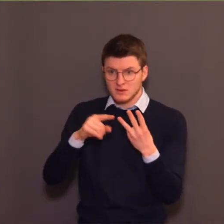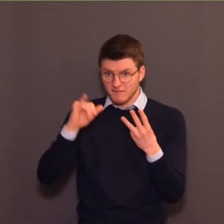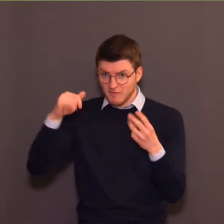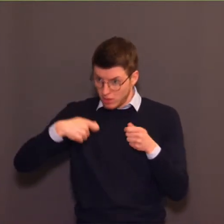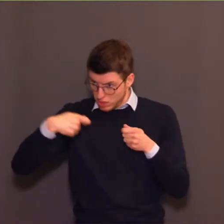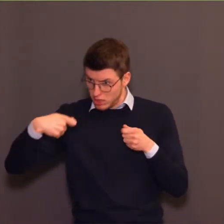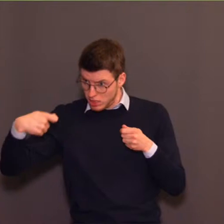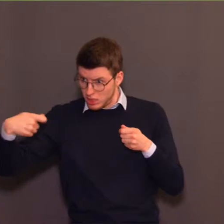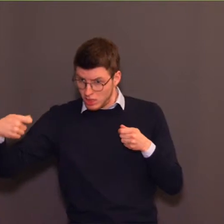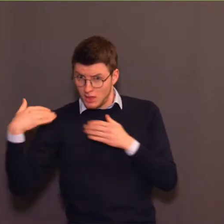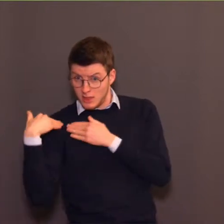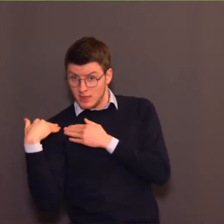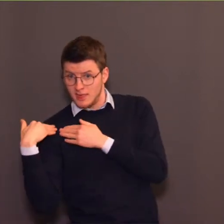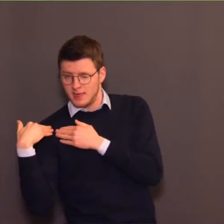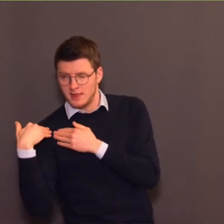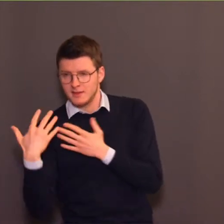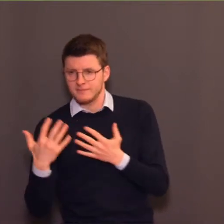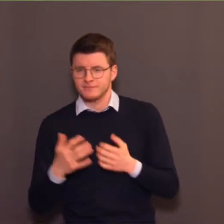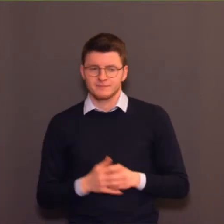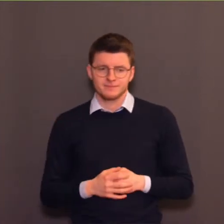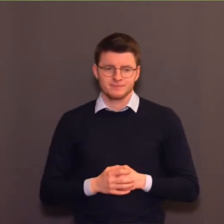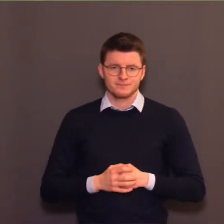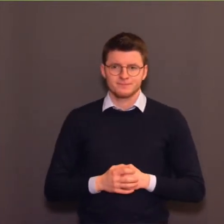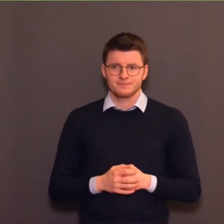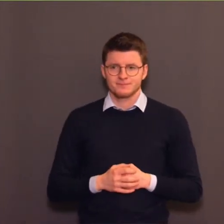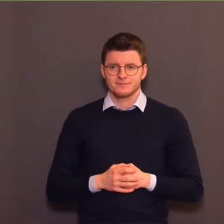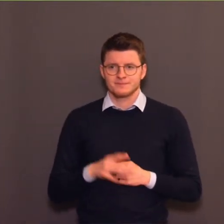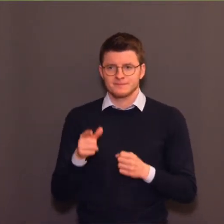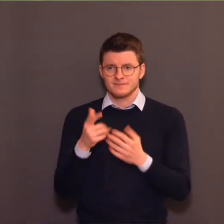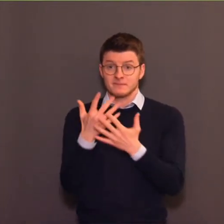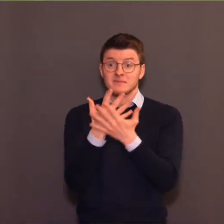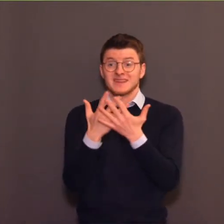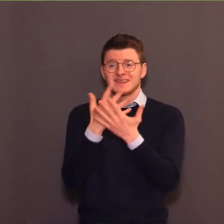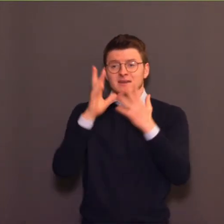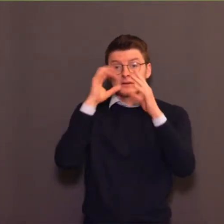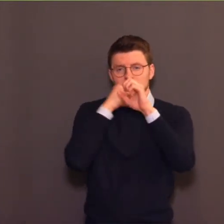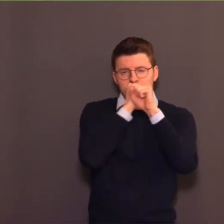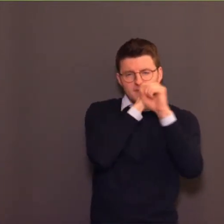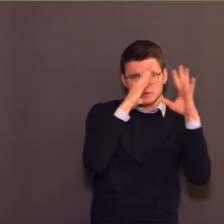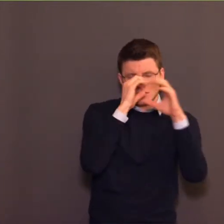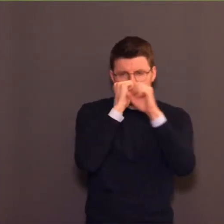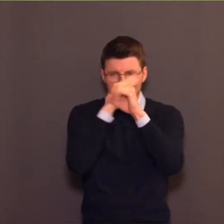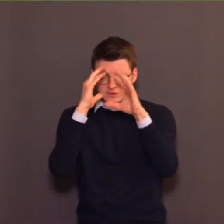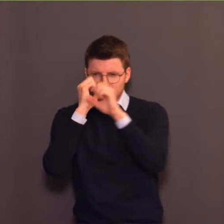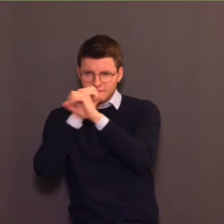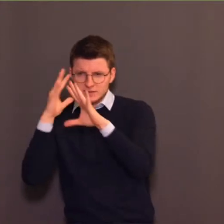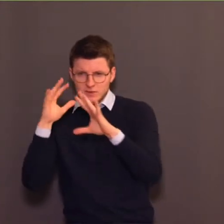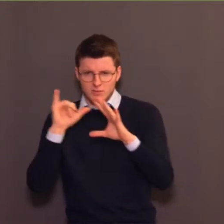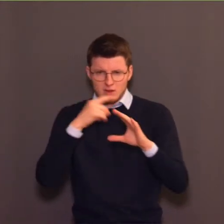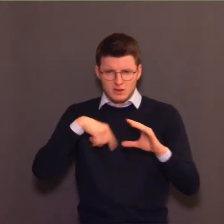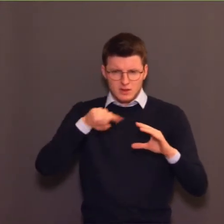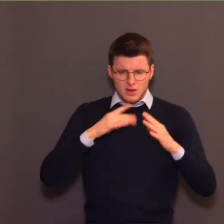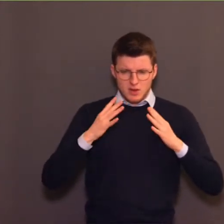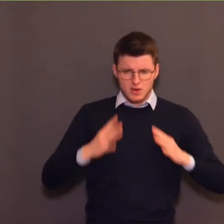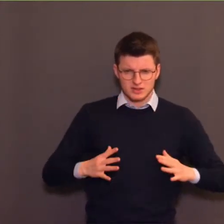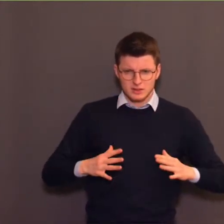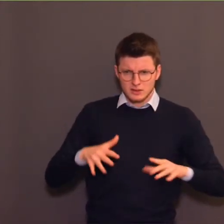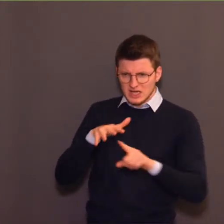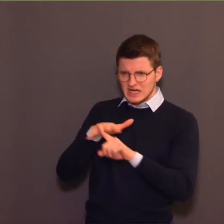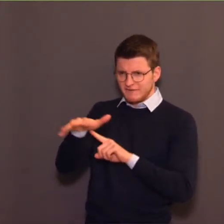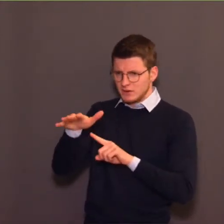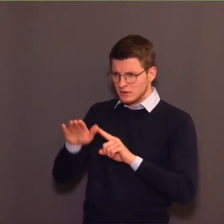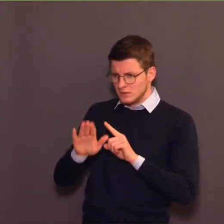Dit zijn scenario's, dit zijn berekeningen. Ze tonen ons vooral hoezeer kleine veranderingen in ons